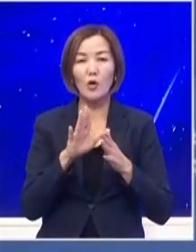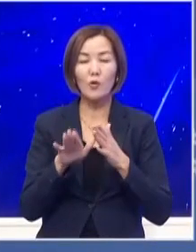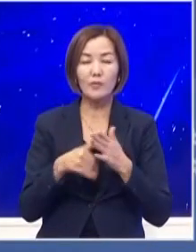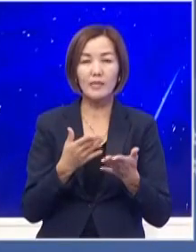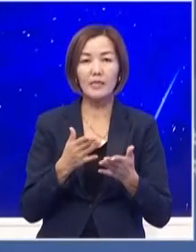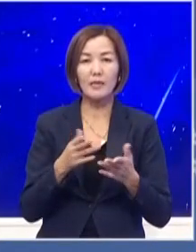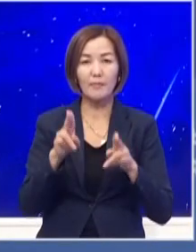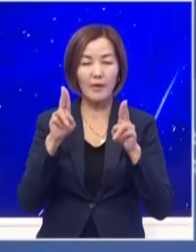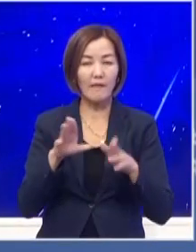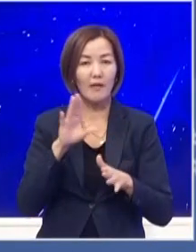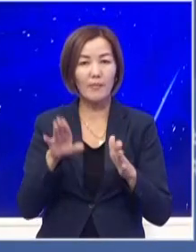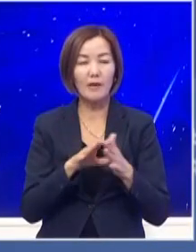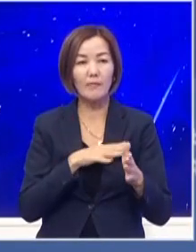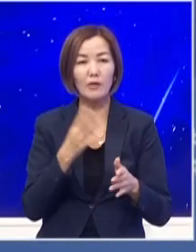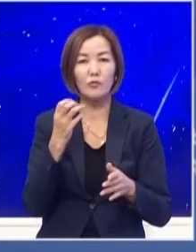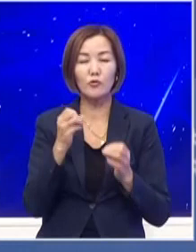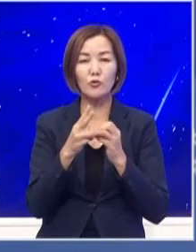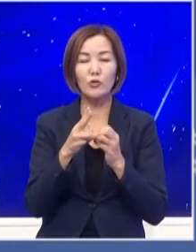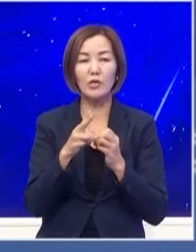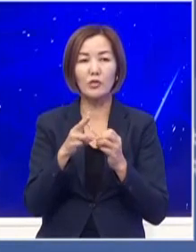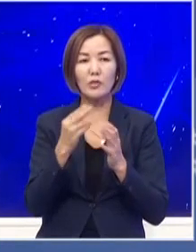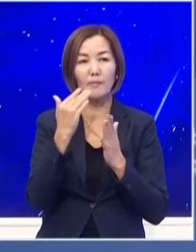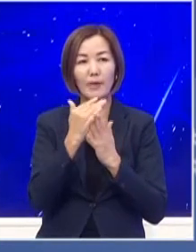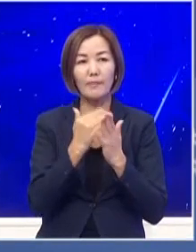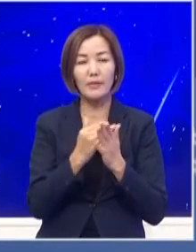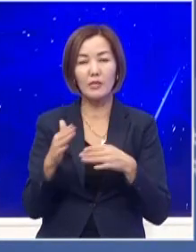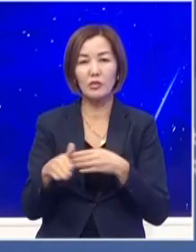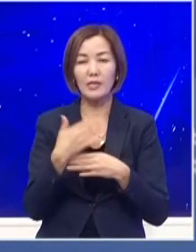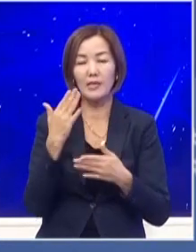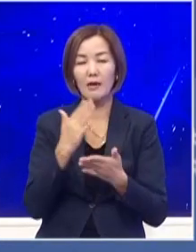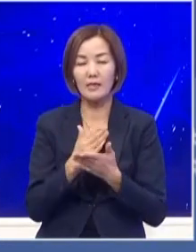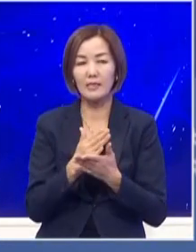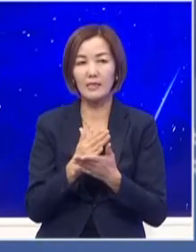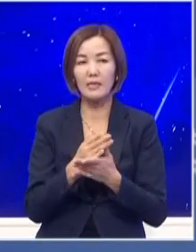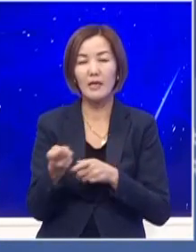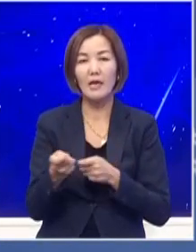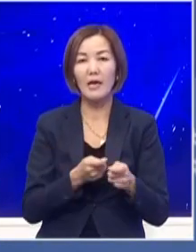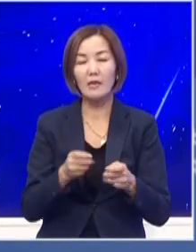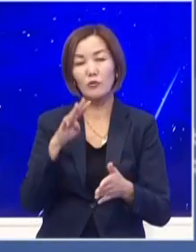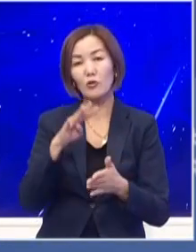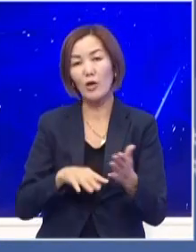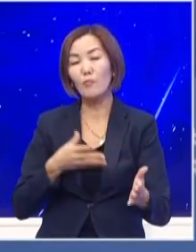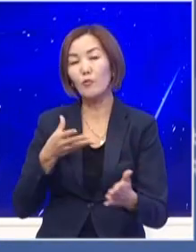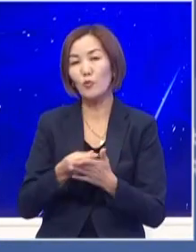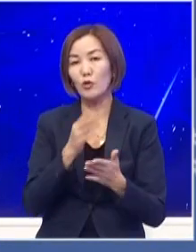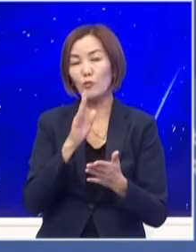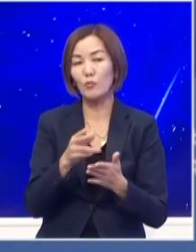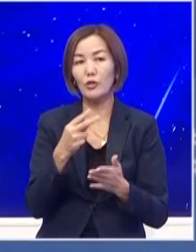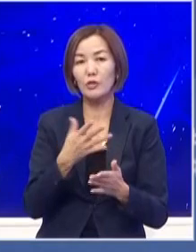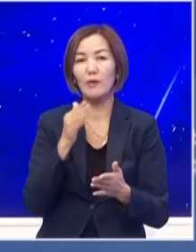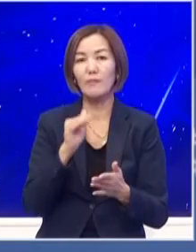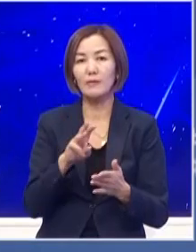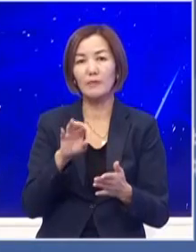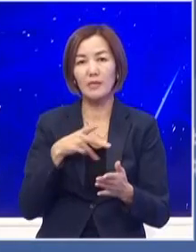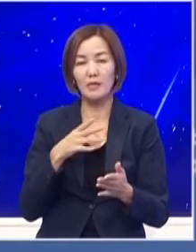үшін 412 бабымен жаза қарастырылған. Бұл әкімшілік айыппұл салынады 25 мың